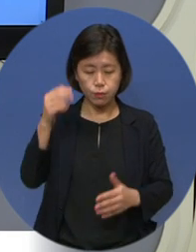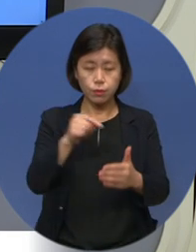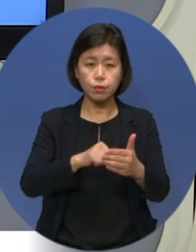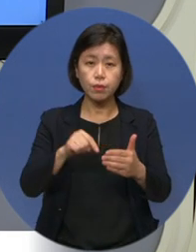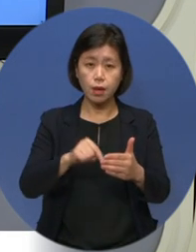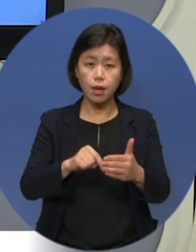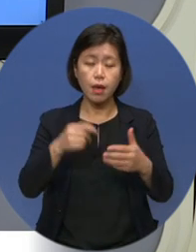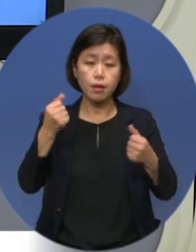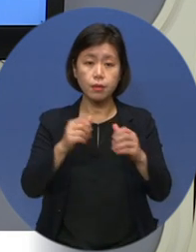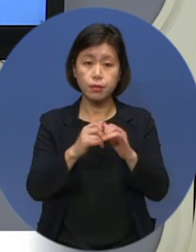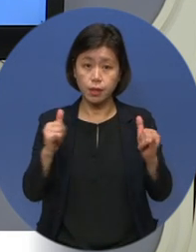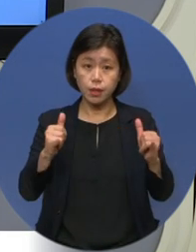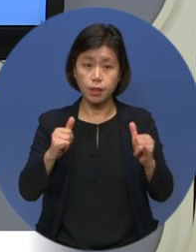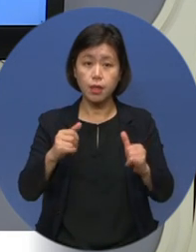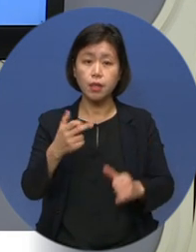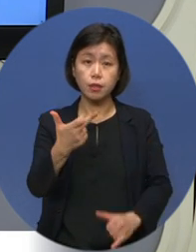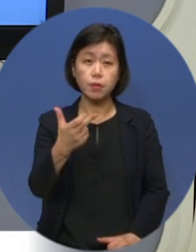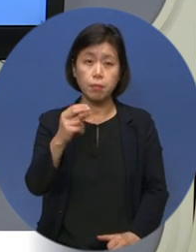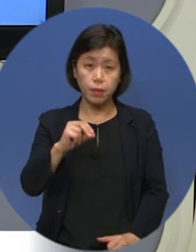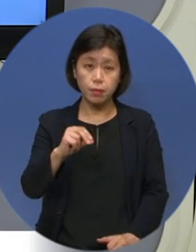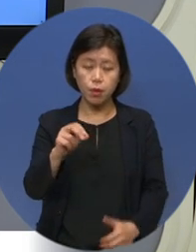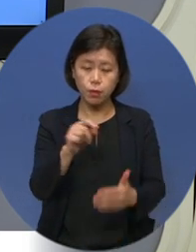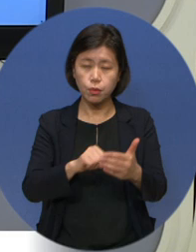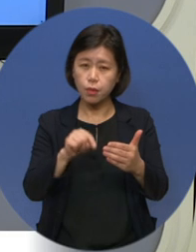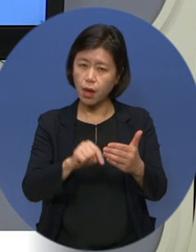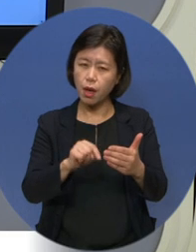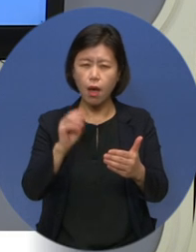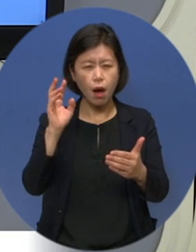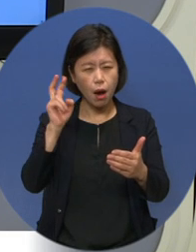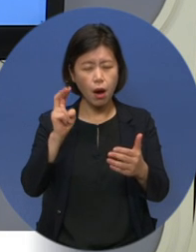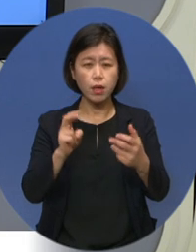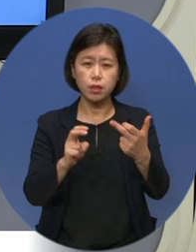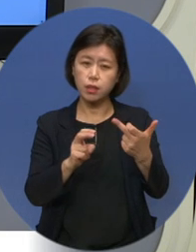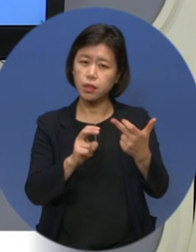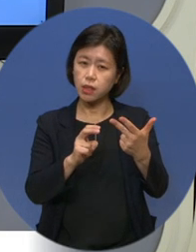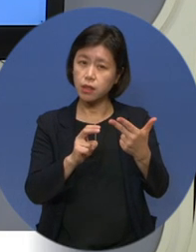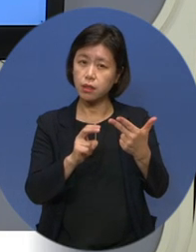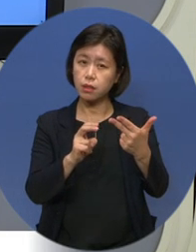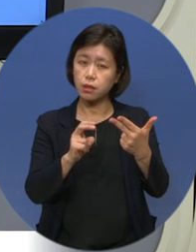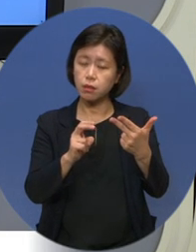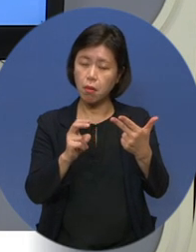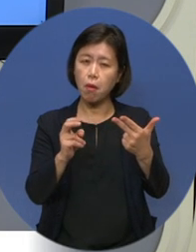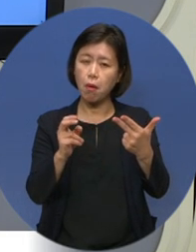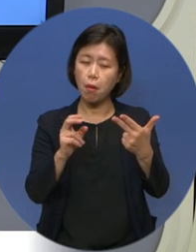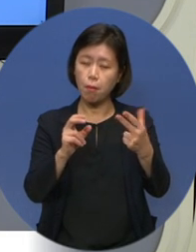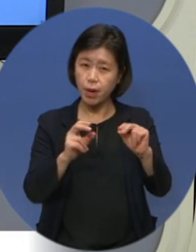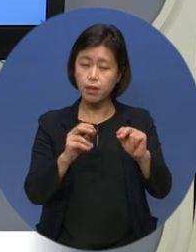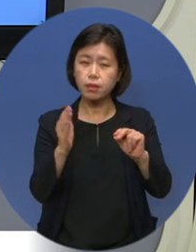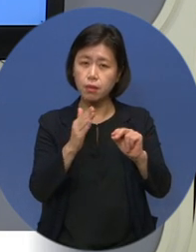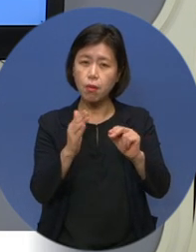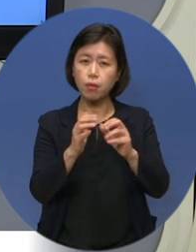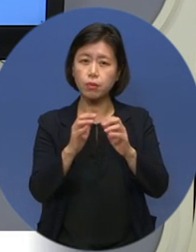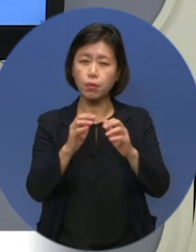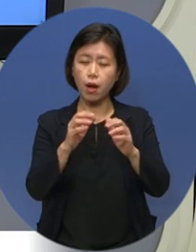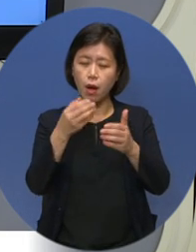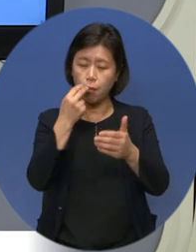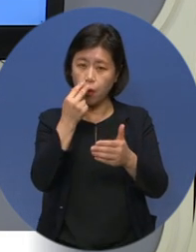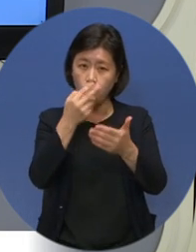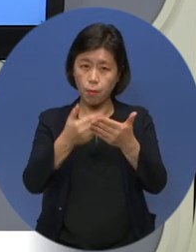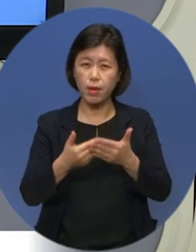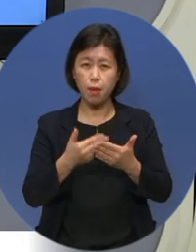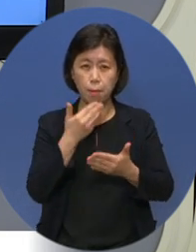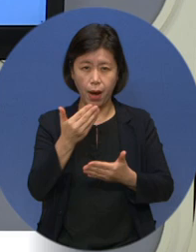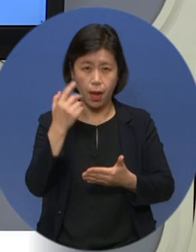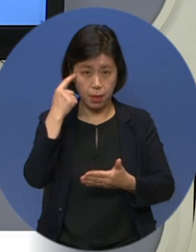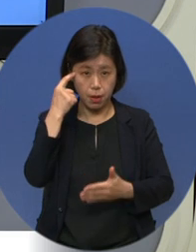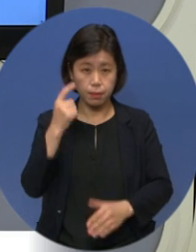가운데 약 7만명이 고용보험 적용 대상이 될 것으로 노동부는 추산하고 있는데요 고용보험에 가입한